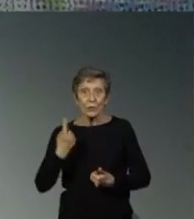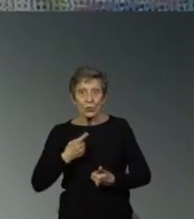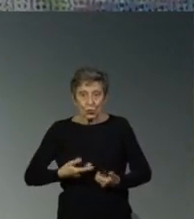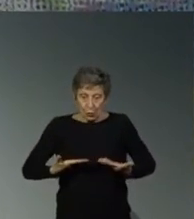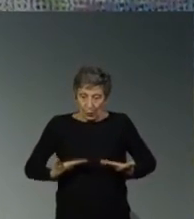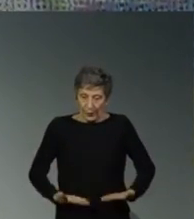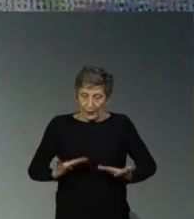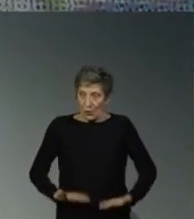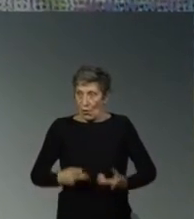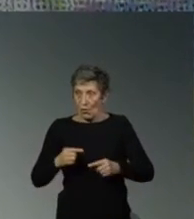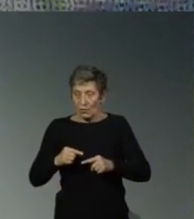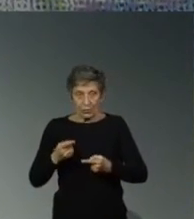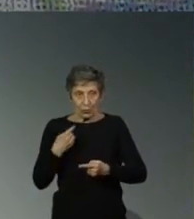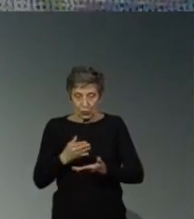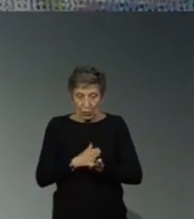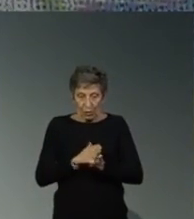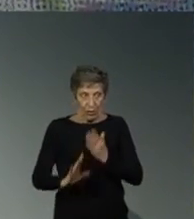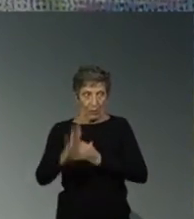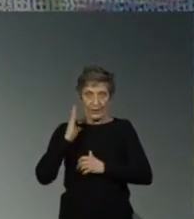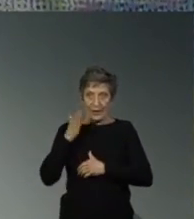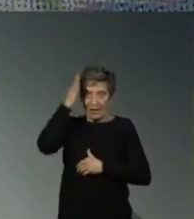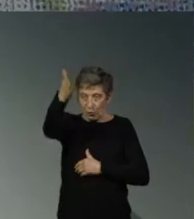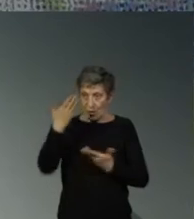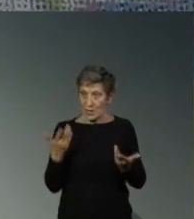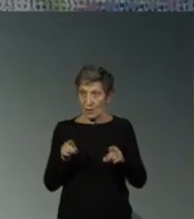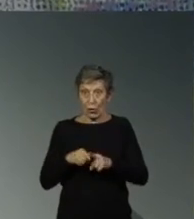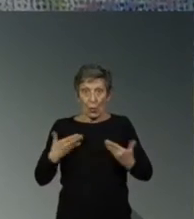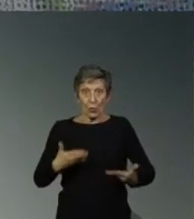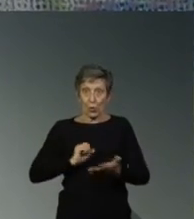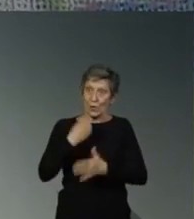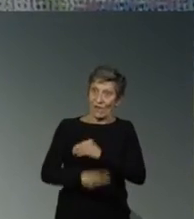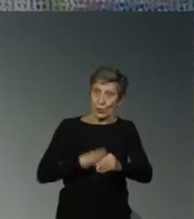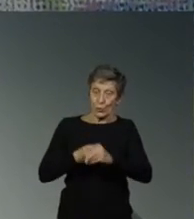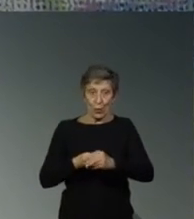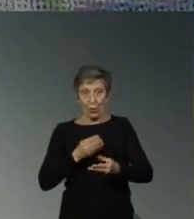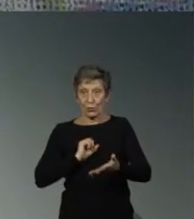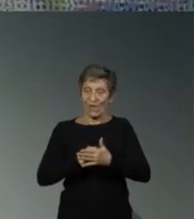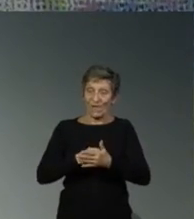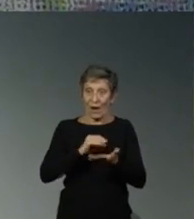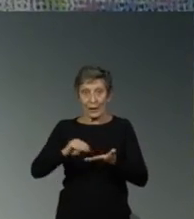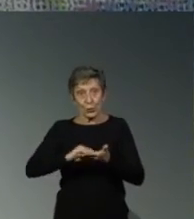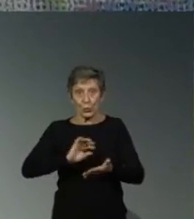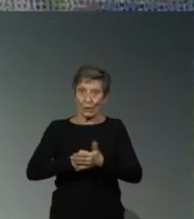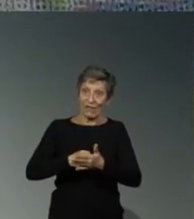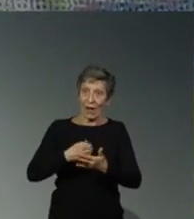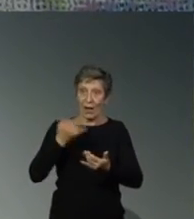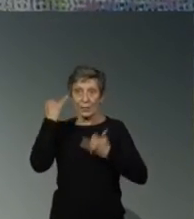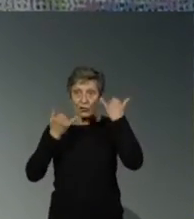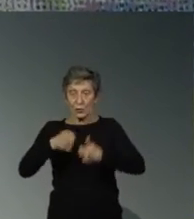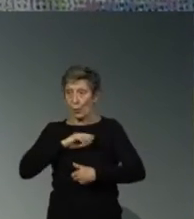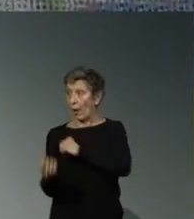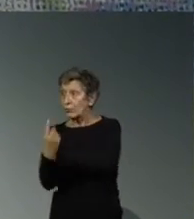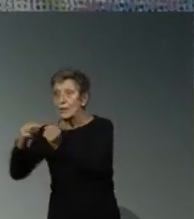point d'effondrement entre le passé et l'avenir, comme si au jour d'aujourd'hui ce devait être la fin du monde, ou la fin de l'écriture, ou la fin de l'imagination, parce que telle technologie apparaît.